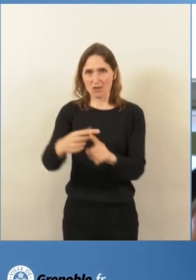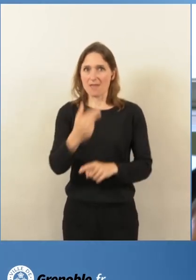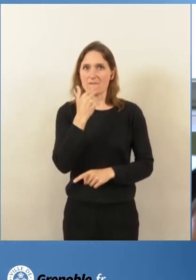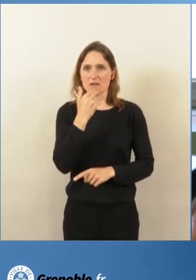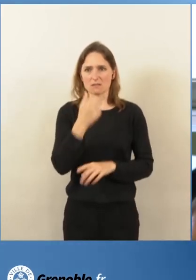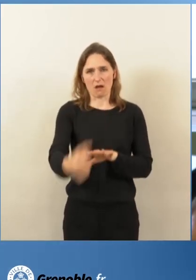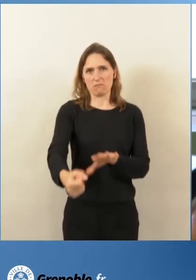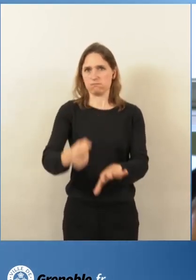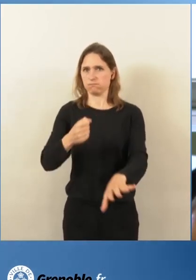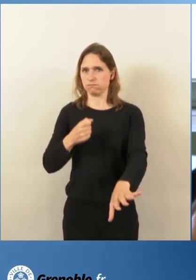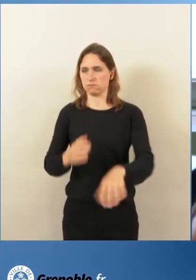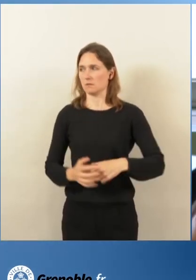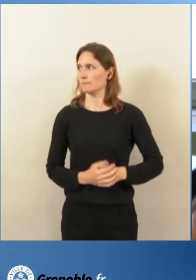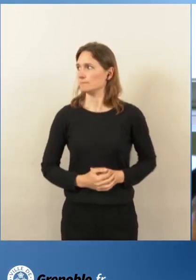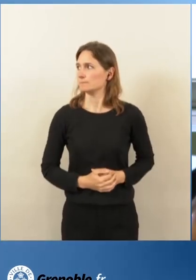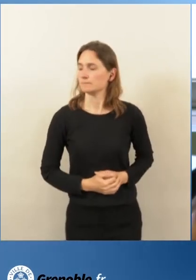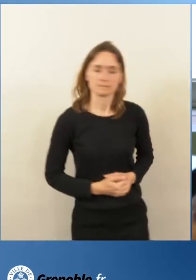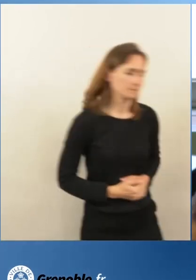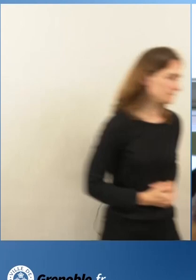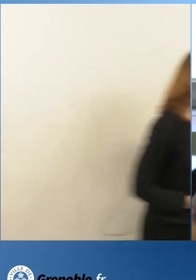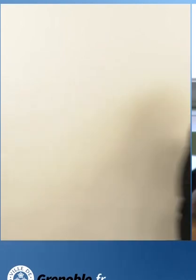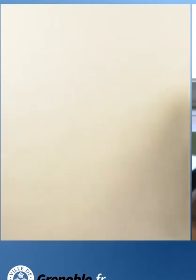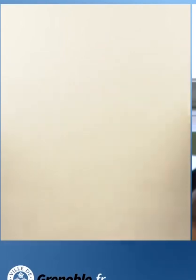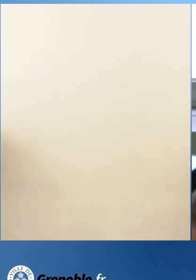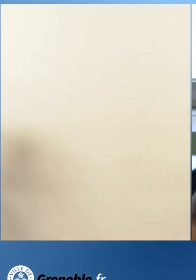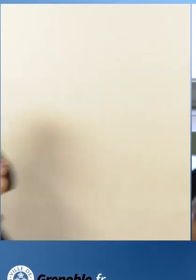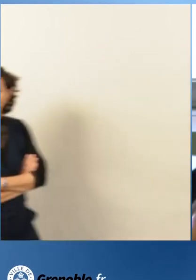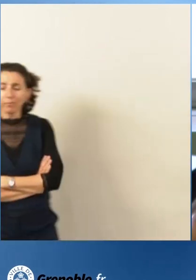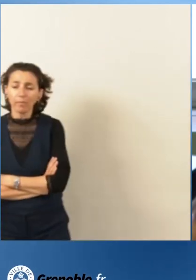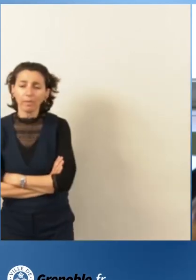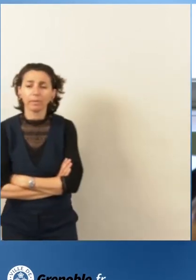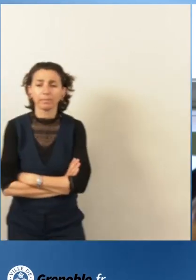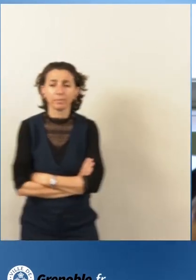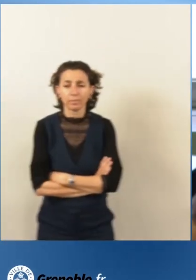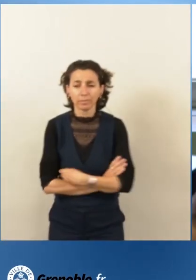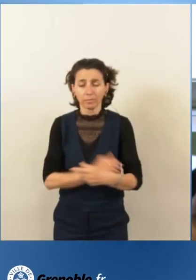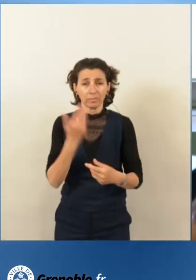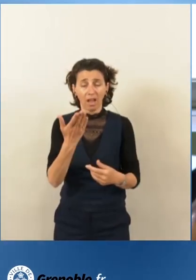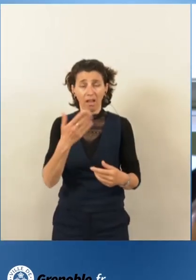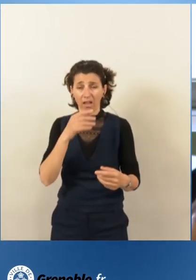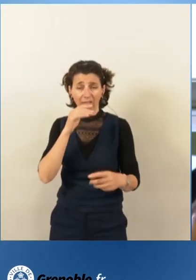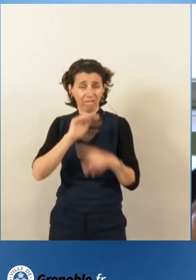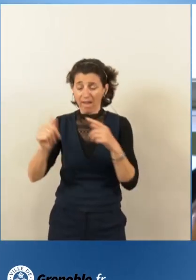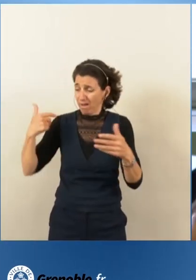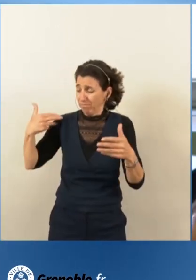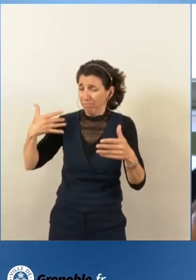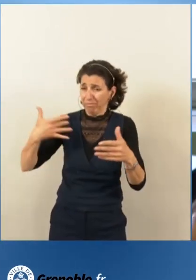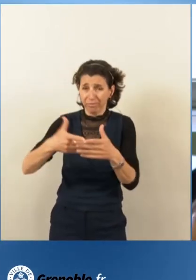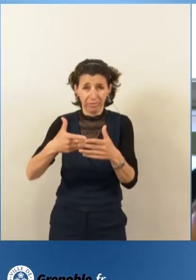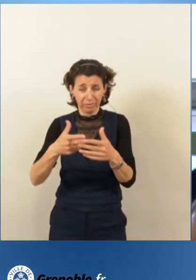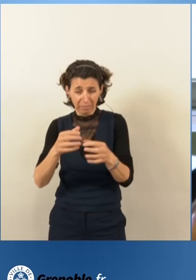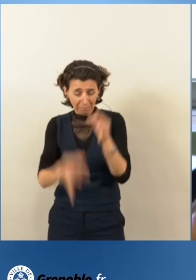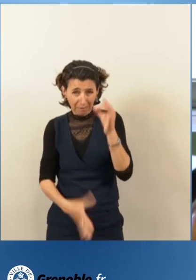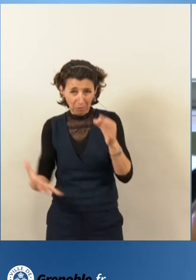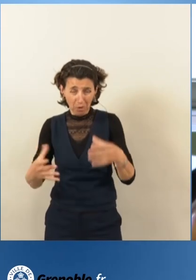en faisant cela vous clivez les grenotsblois les riches d'un côté qui peuvent se permettre un idéal écologique parce que